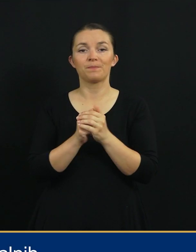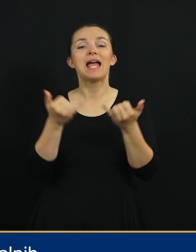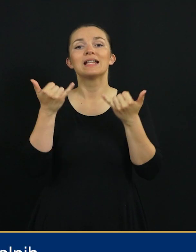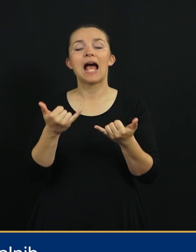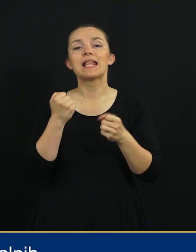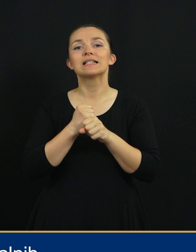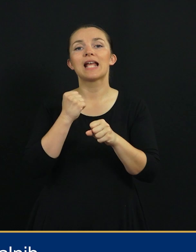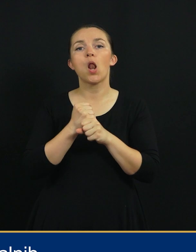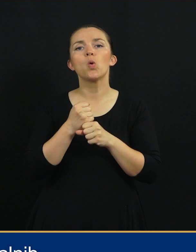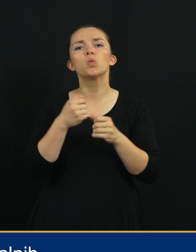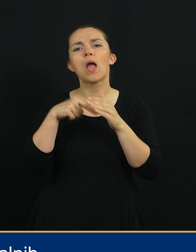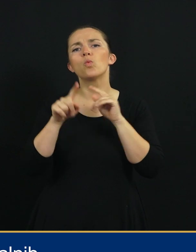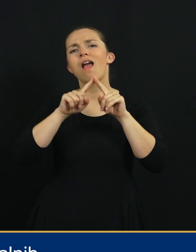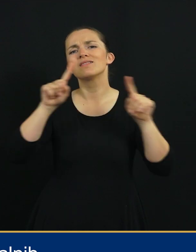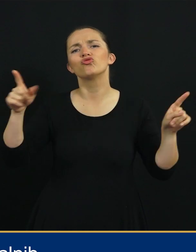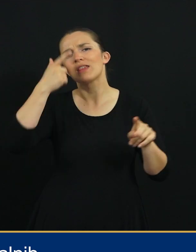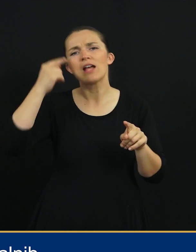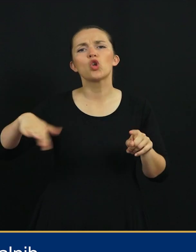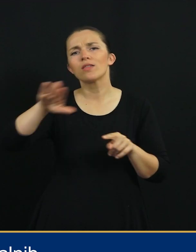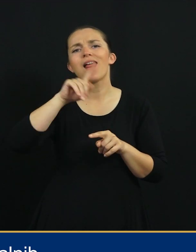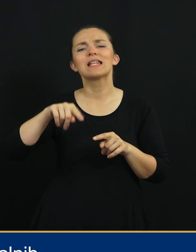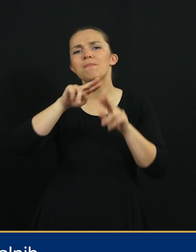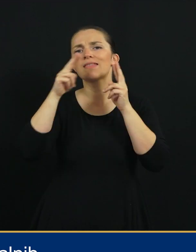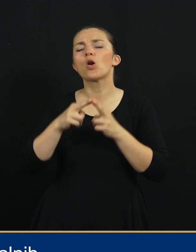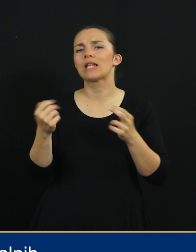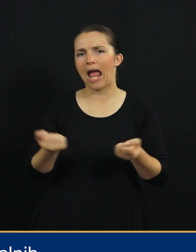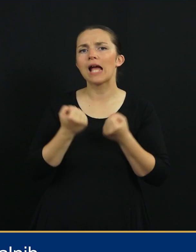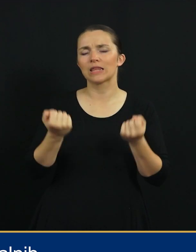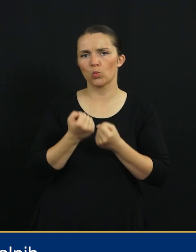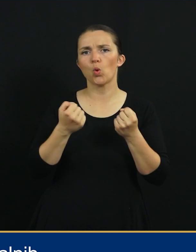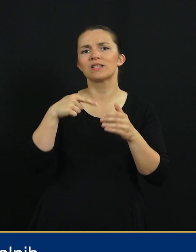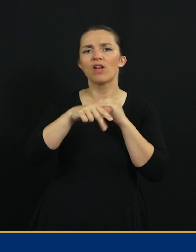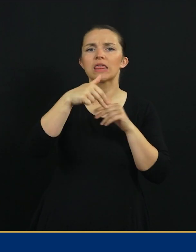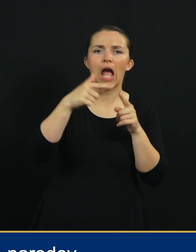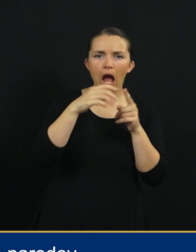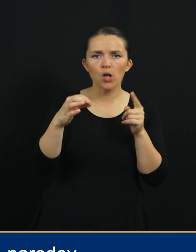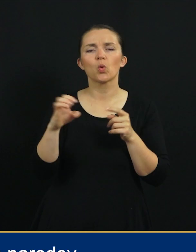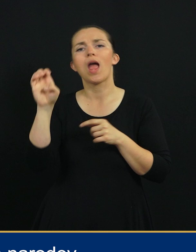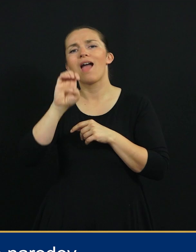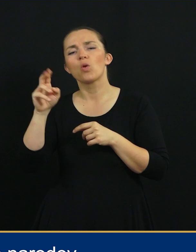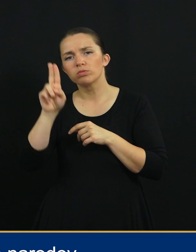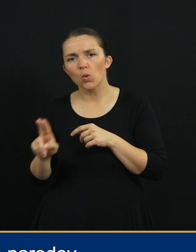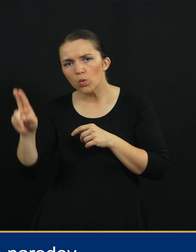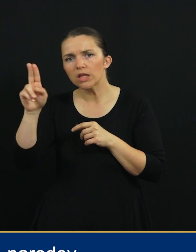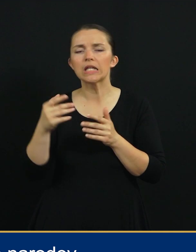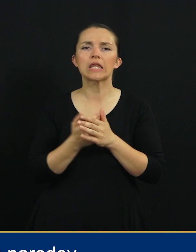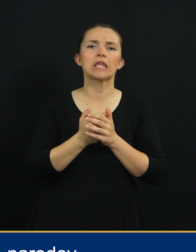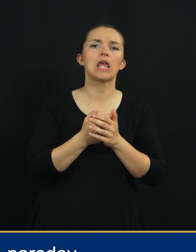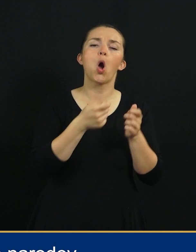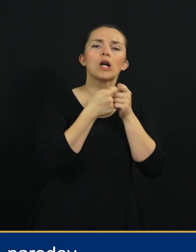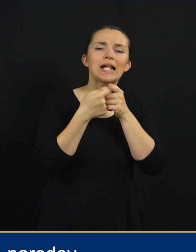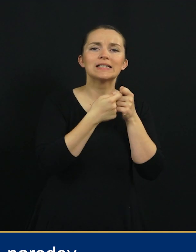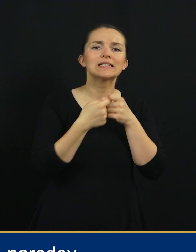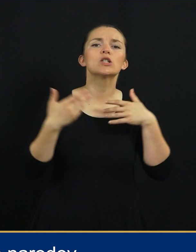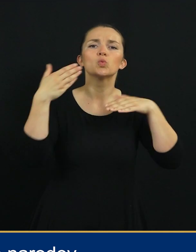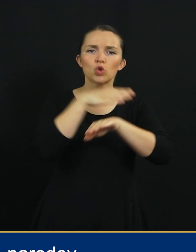Danes deluje v različnih nacionalnih ter mednarodnih aktivnostih v NATO, Evropski uniji,